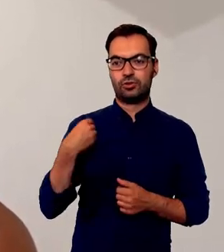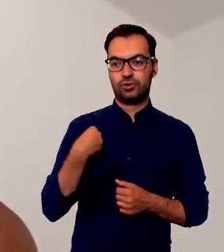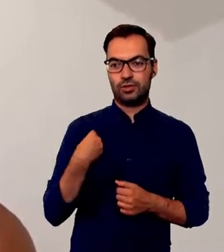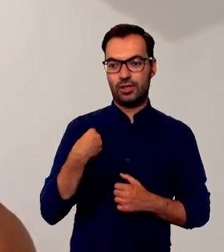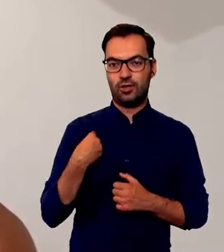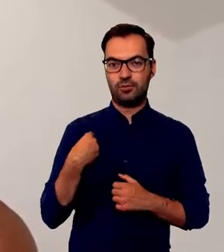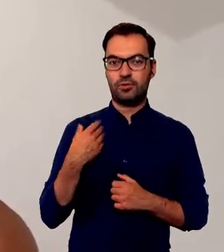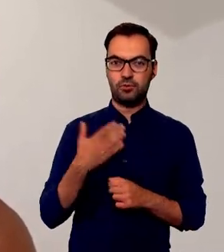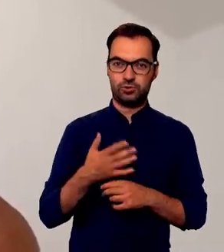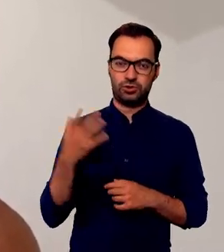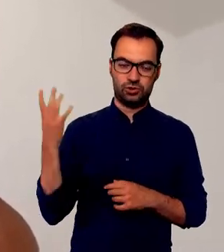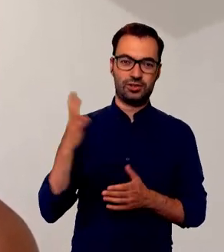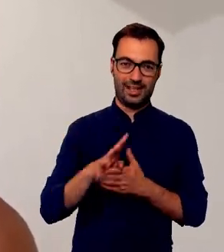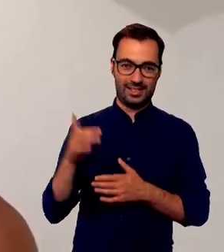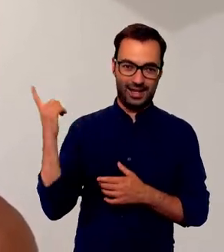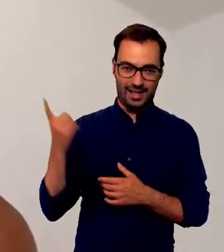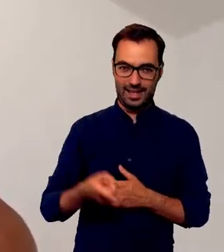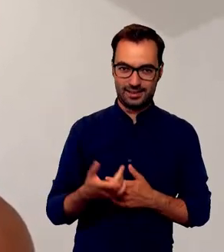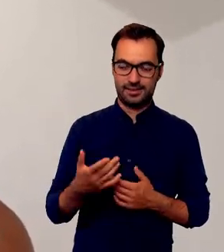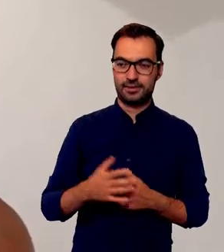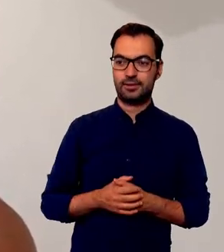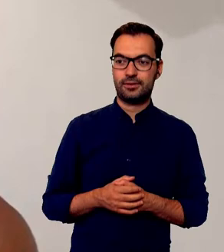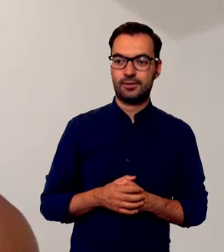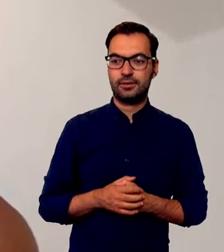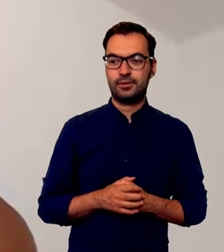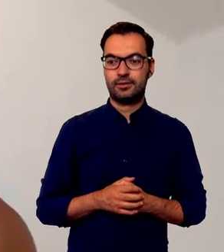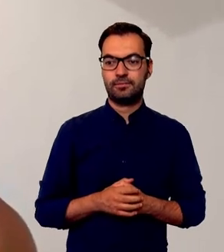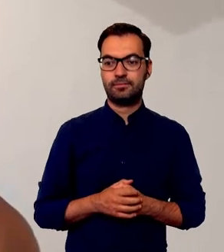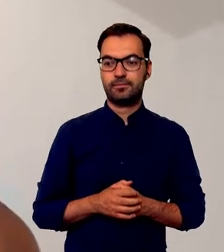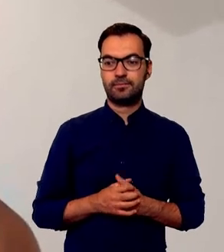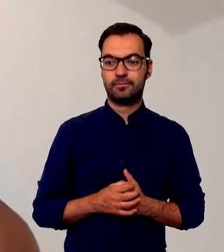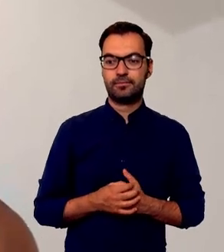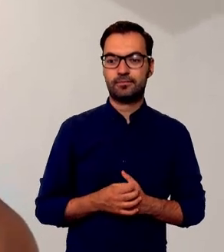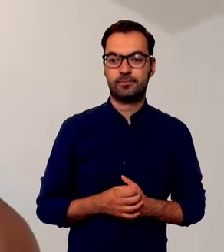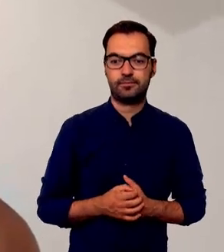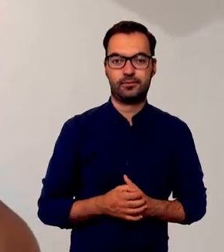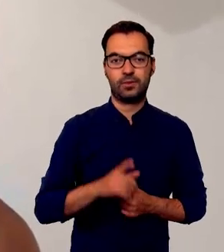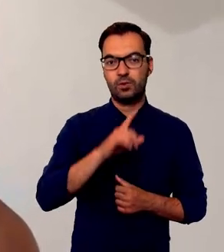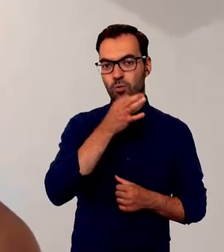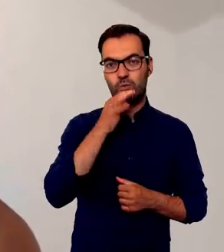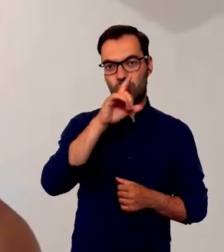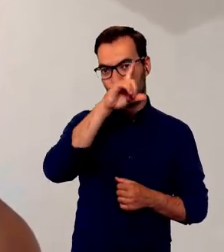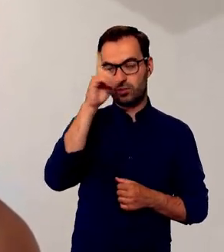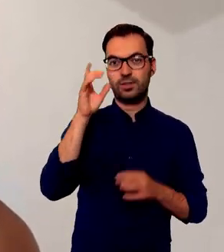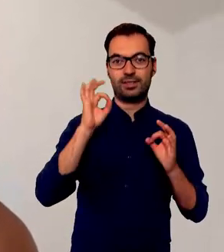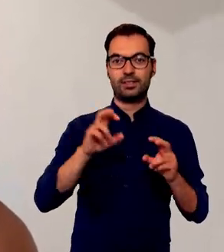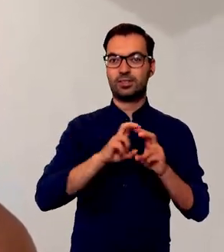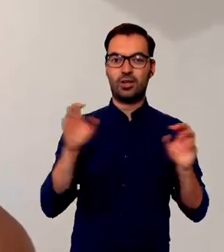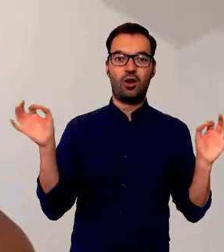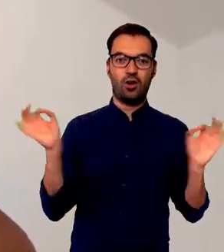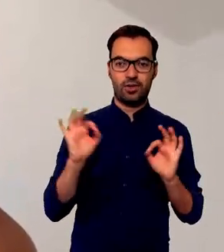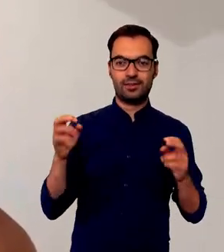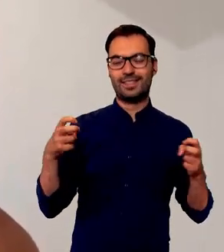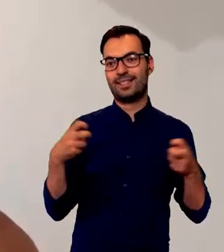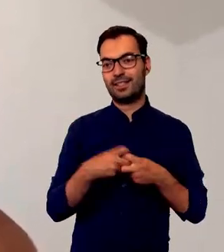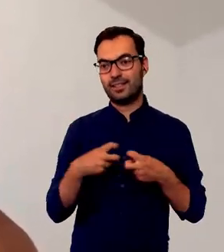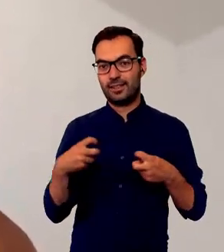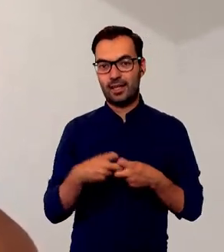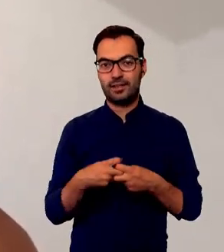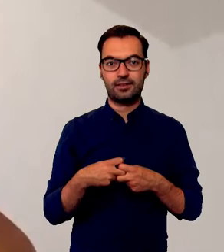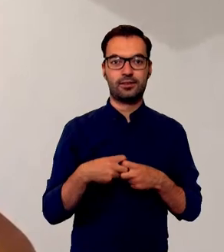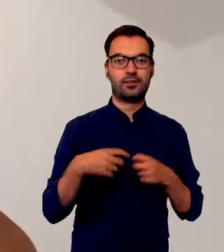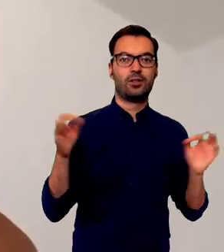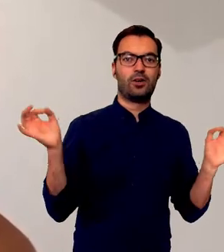u mnie 14 lat, że ci młodzi ludzie, którzy dzisiaj, w tych strasznych czasach, w czasach internetu,